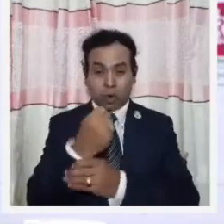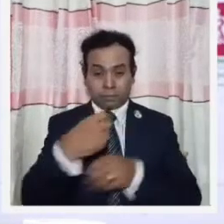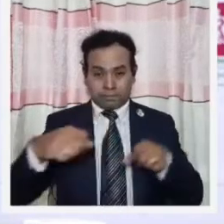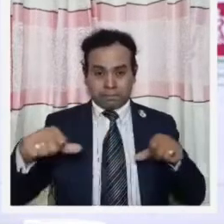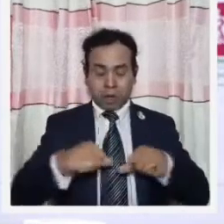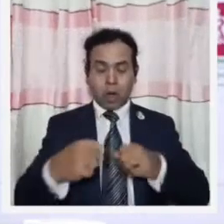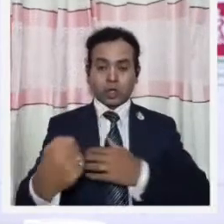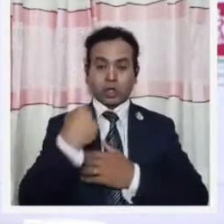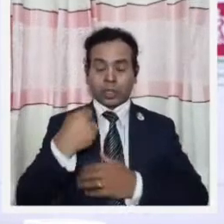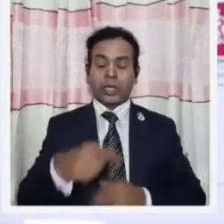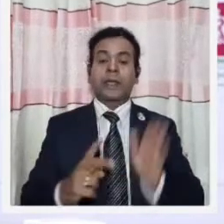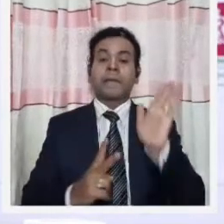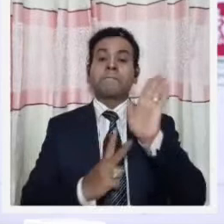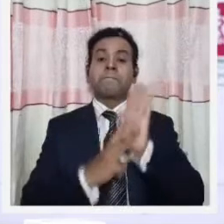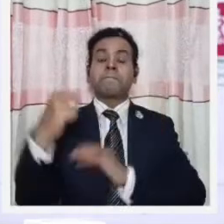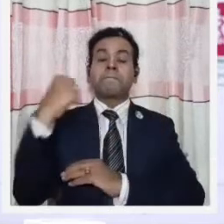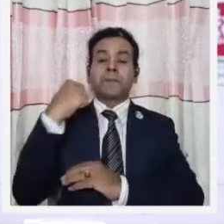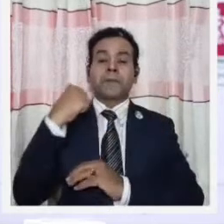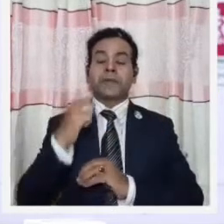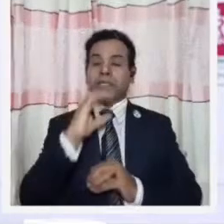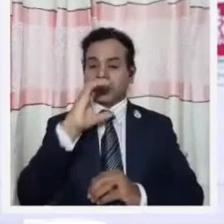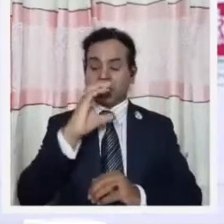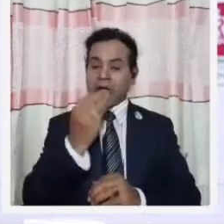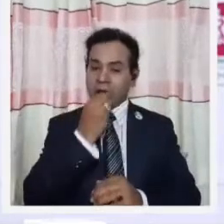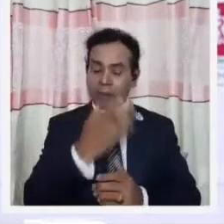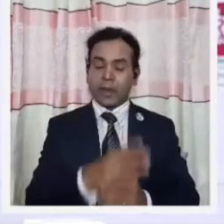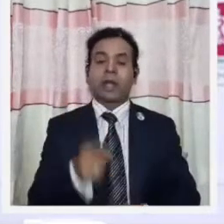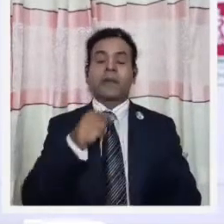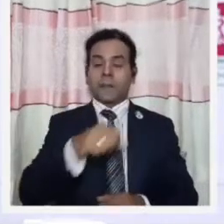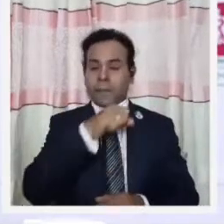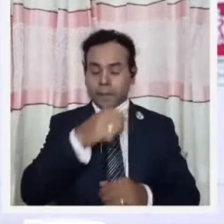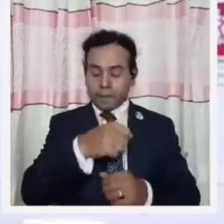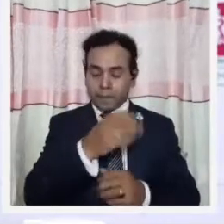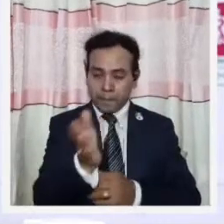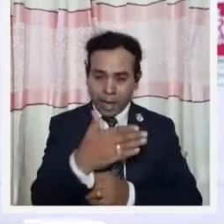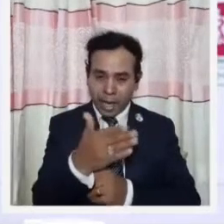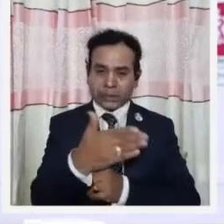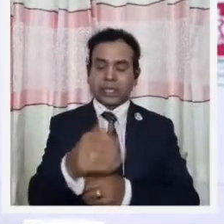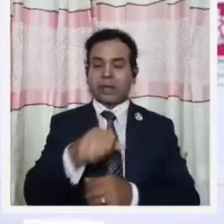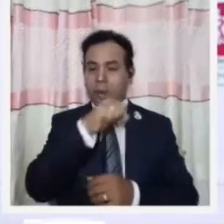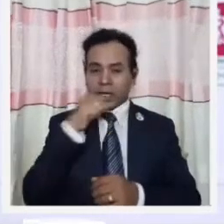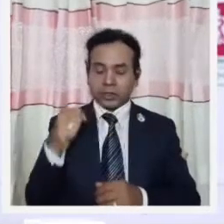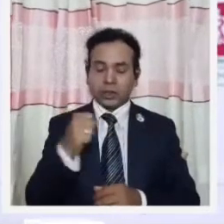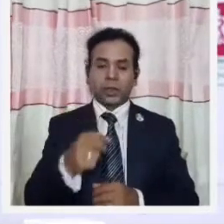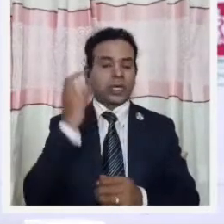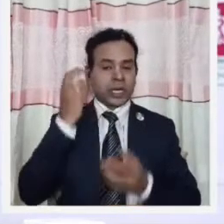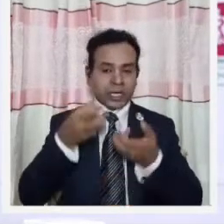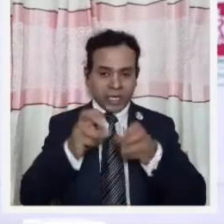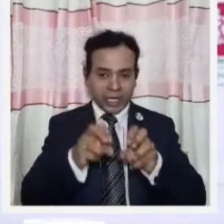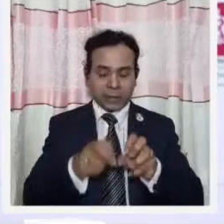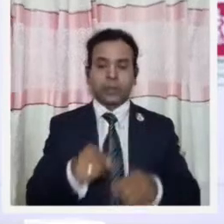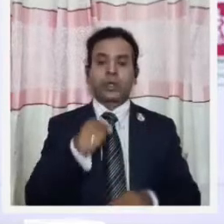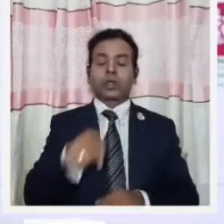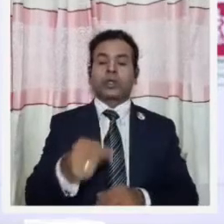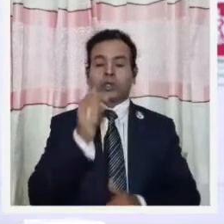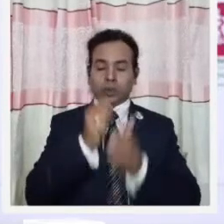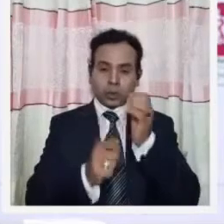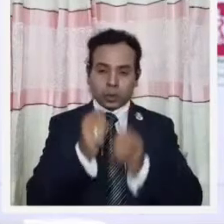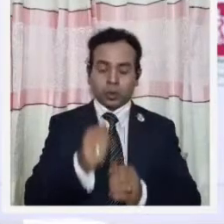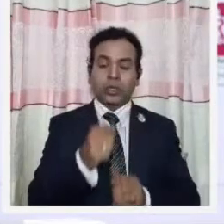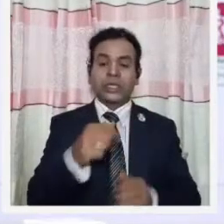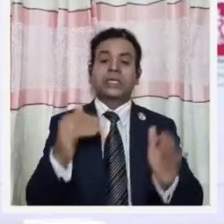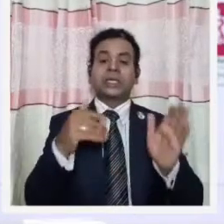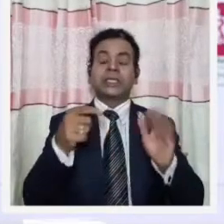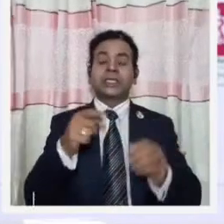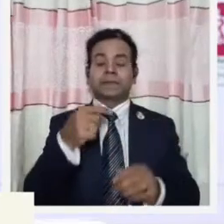অনুসরণ করুন, এবং রোগ প্রতিরোধ ক্ষমতা বৃদ্ধির জন্য অবশ্যই ভিটামিন সি সমৃদ্ধ খাবার, আমিষযুক্ত খাবার